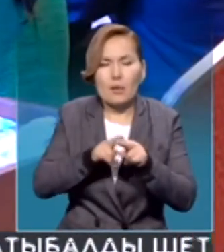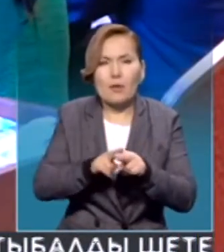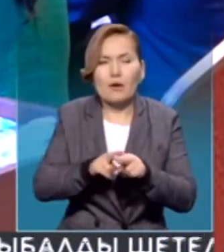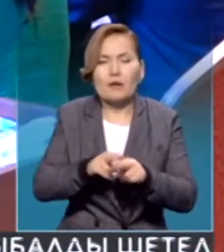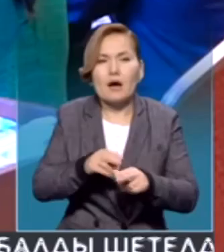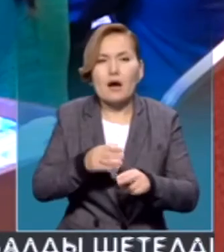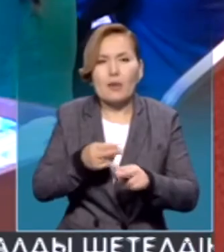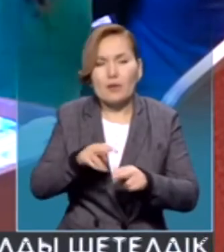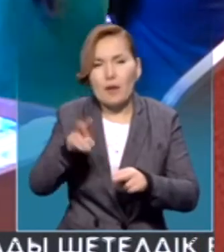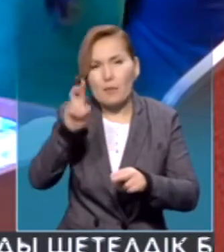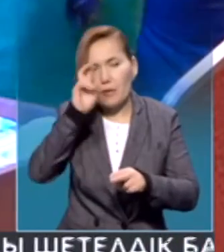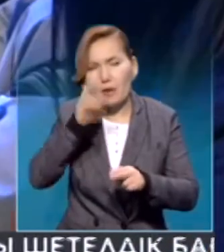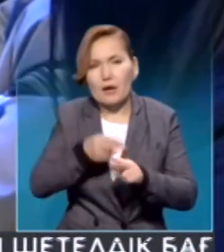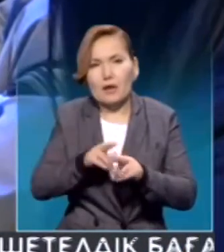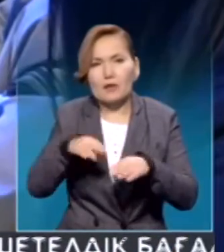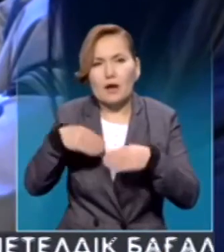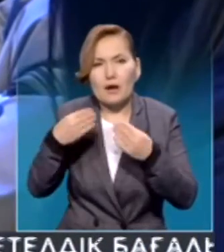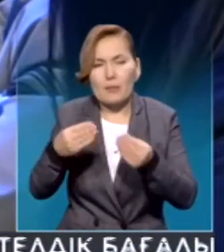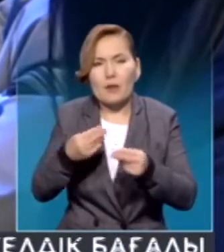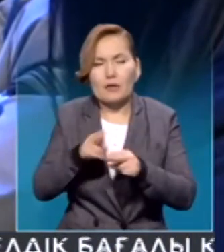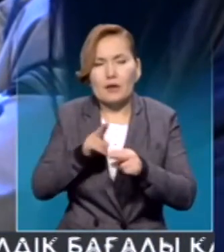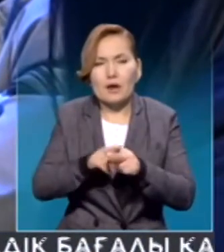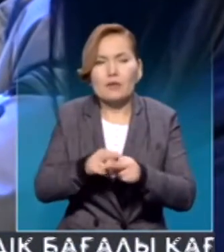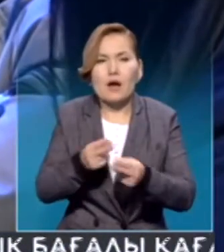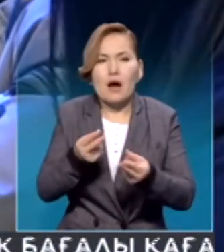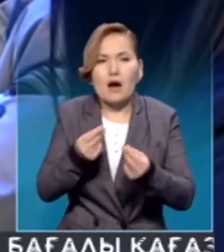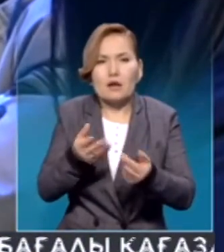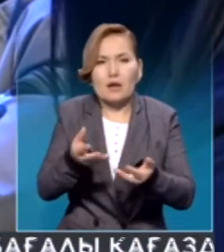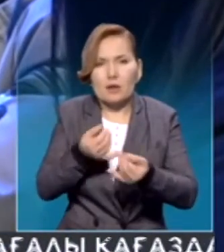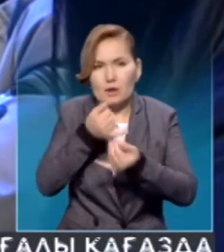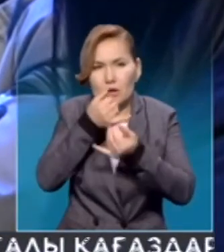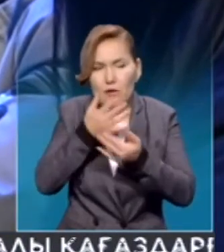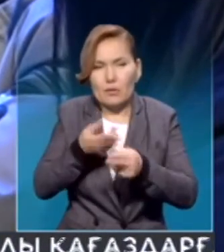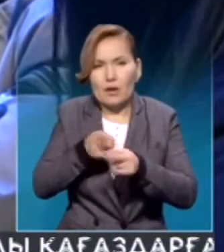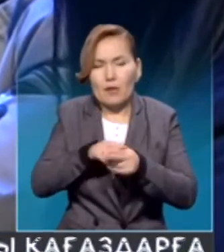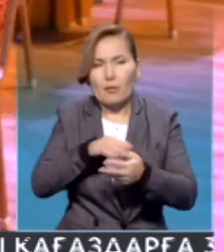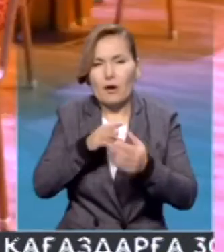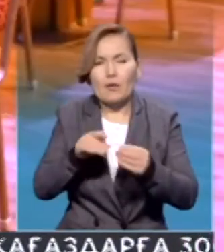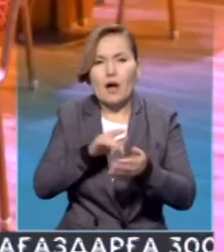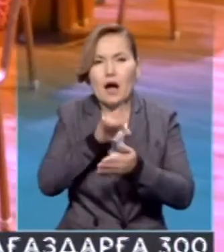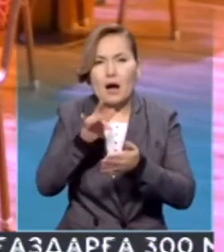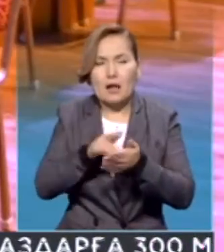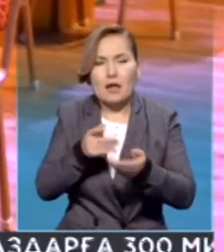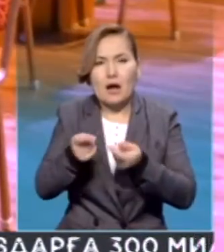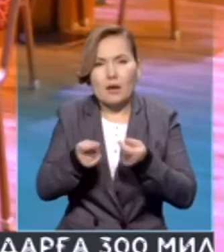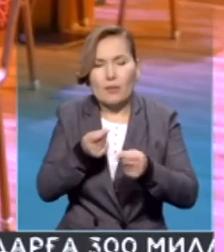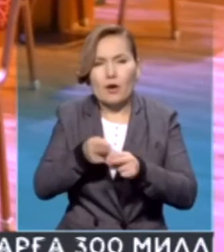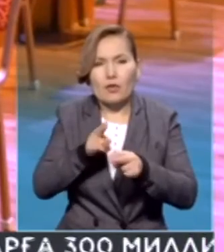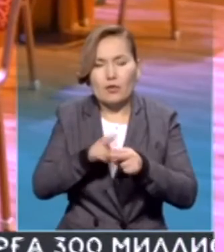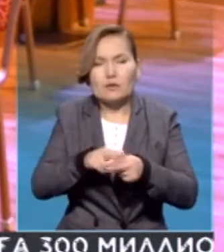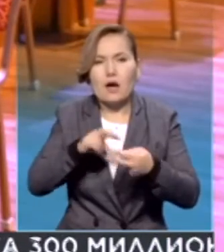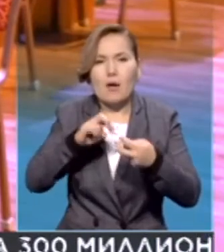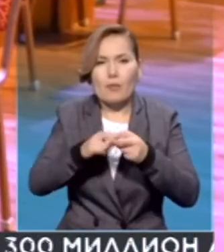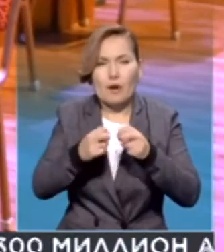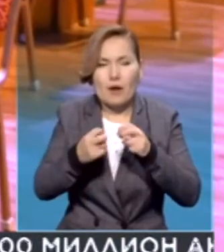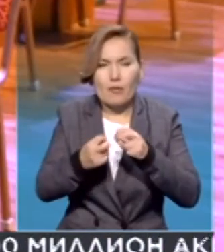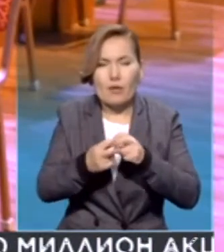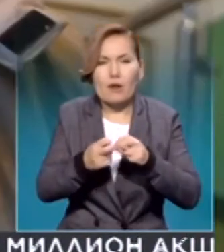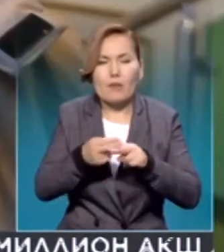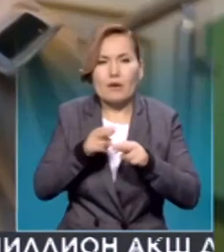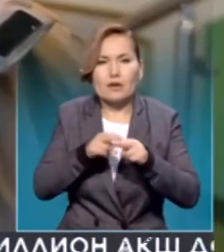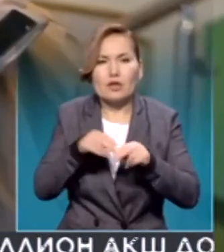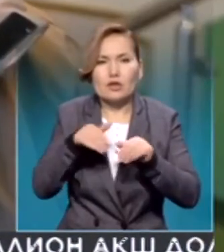алған, бірақ мемлекеттен берілетін қаржылай грантқа қол жеткізе алмай келеді. Бүгін қала әкіміне осы қиындықтарды айтып, мәселесін шешіп беруін